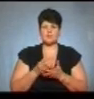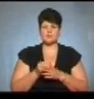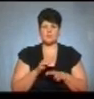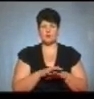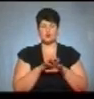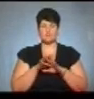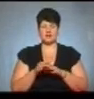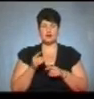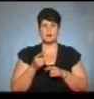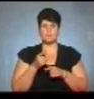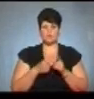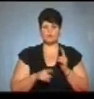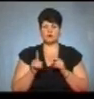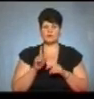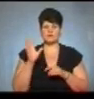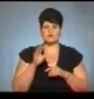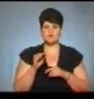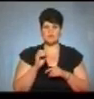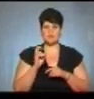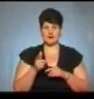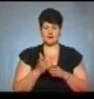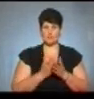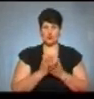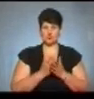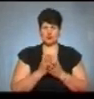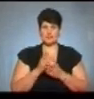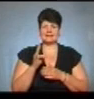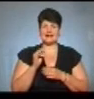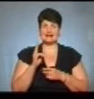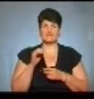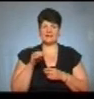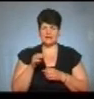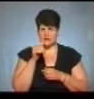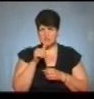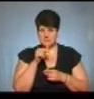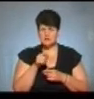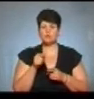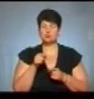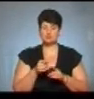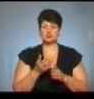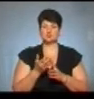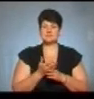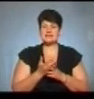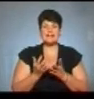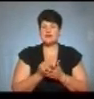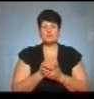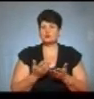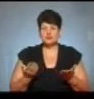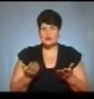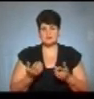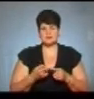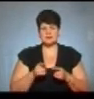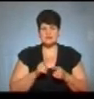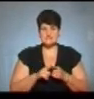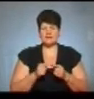норми оплати за всі житлово-комунальні послуги на квітень місяць, через то субсидія не получається. Це відповідно